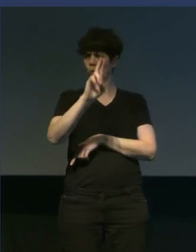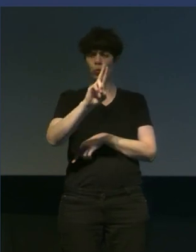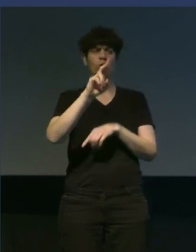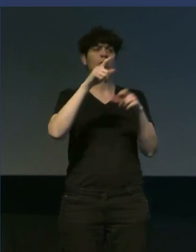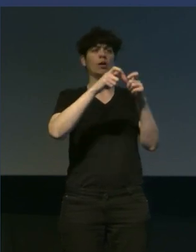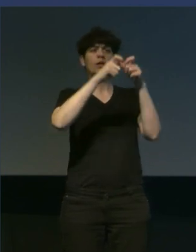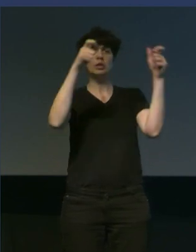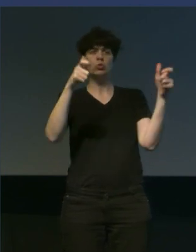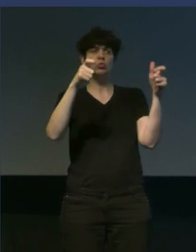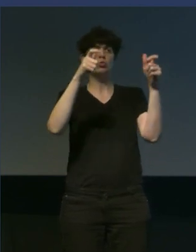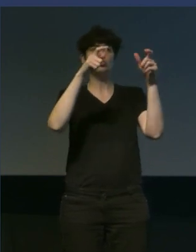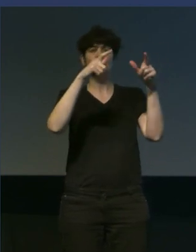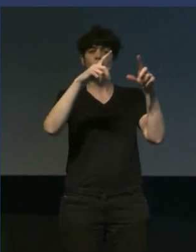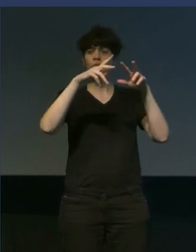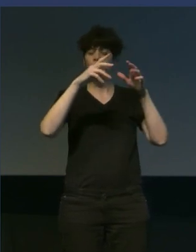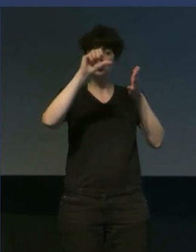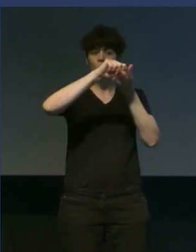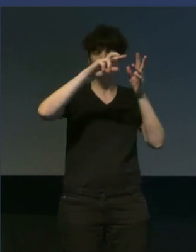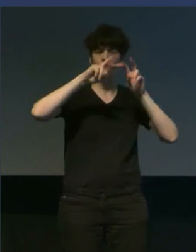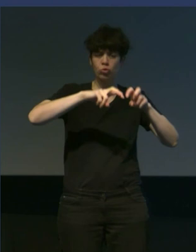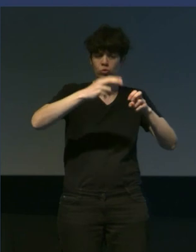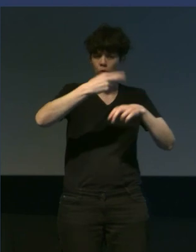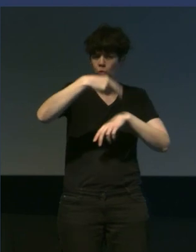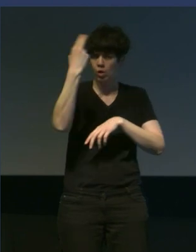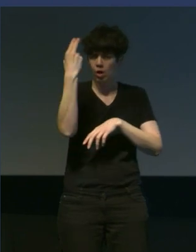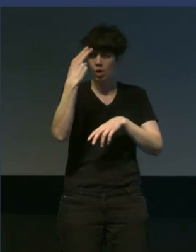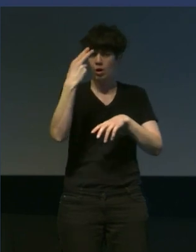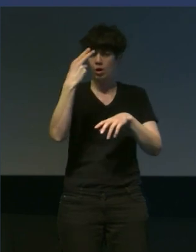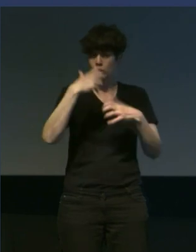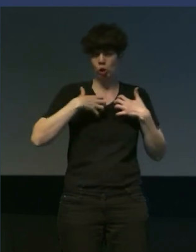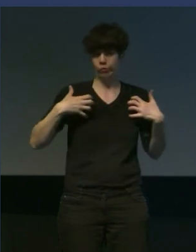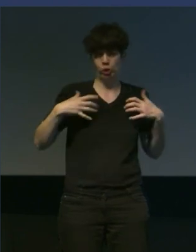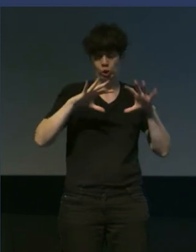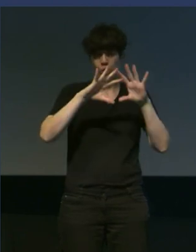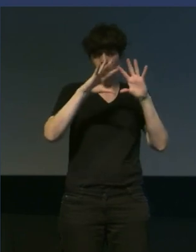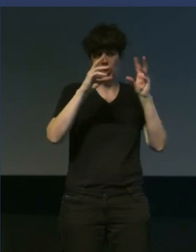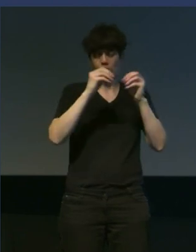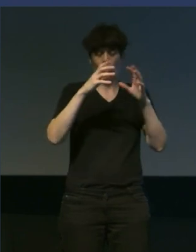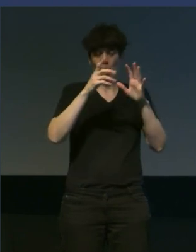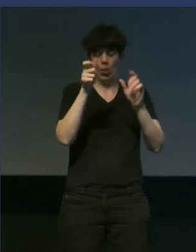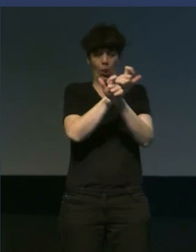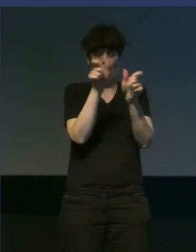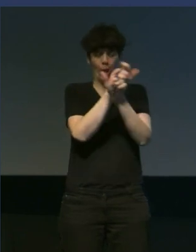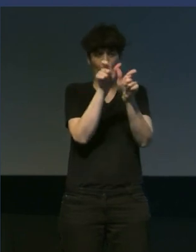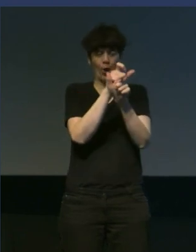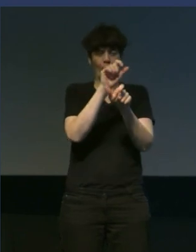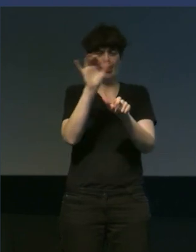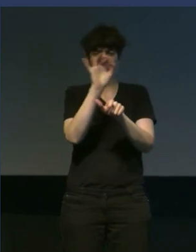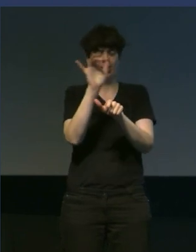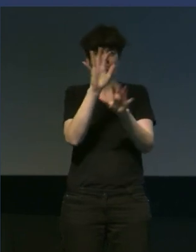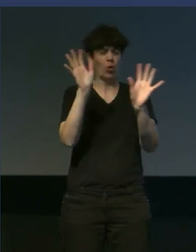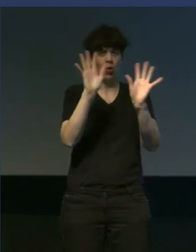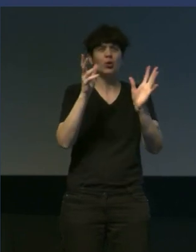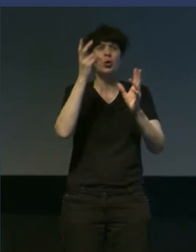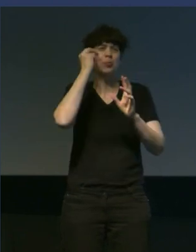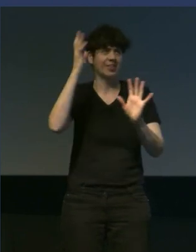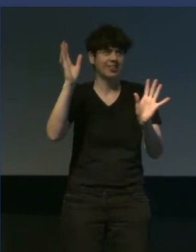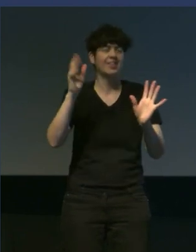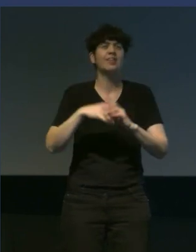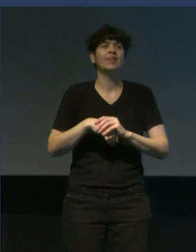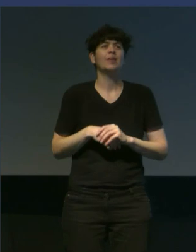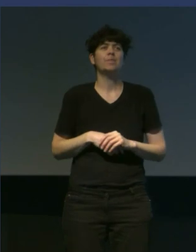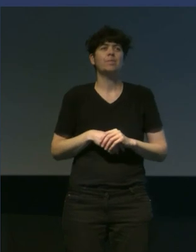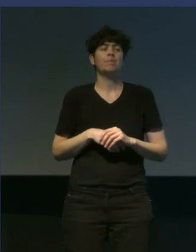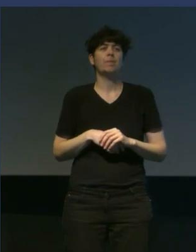le centre de recherche scientifique, mais scientifique, bon, c'est pas dans le bon sens, mais vous avez compris. Et donc, en